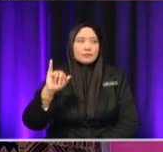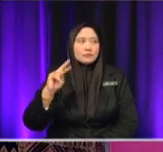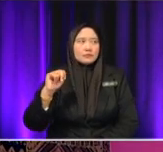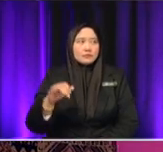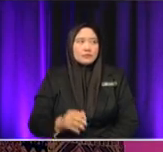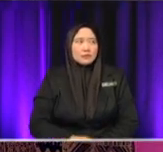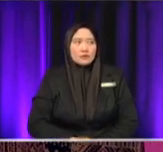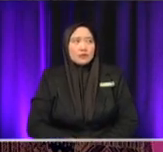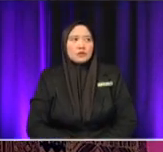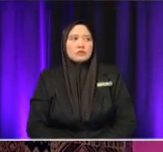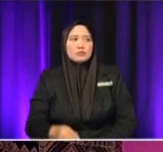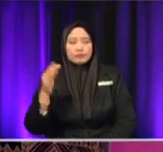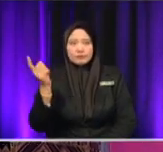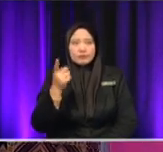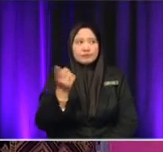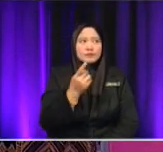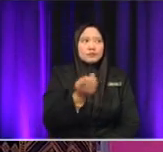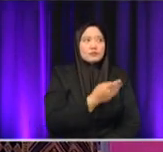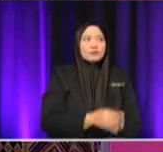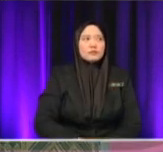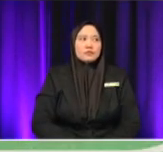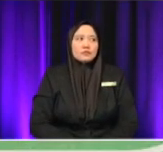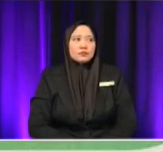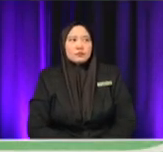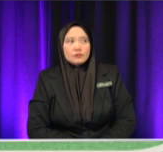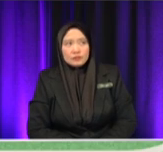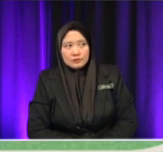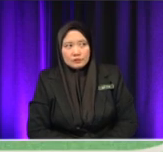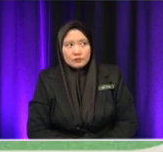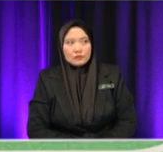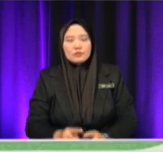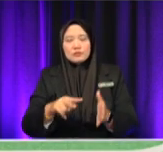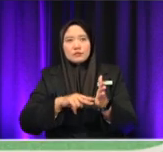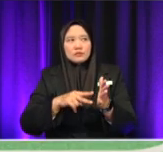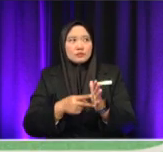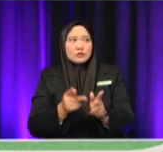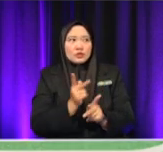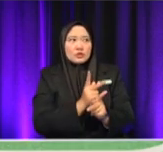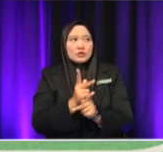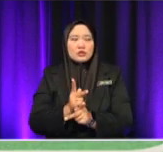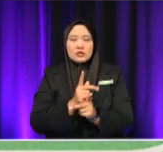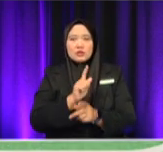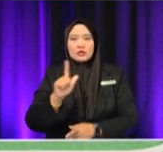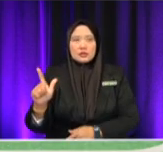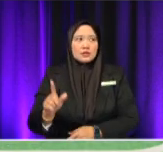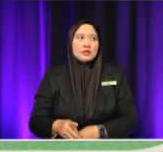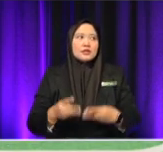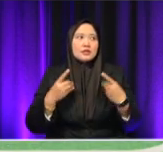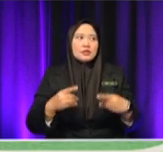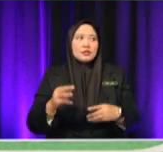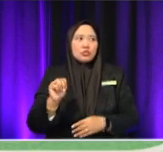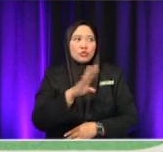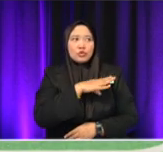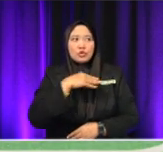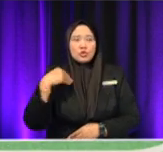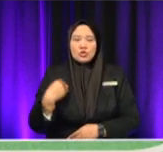Ta'ala audzubillahiminasyaitonirojim ya ayyuhalladzina amanu ku anfusakum